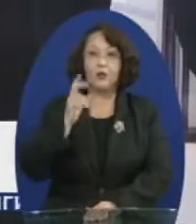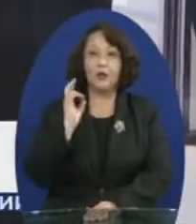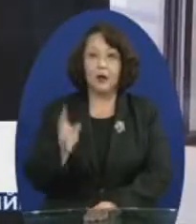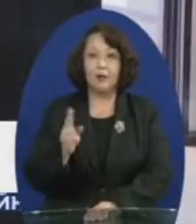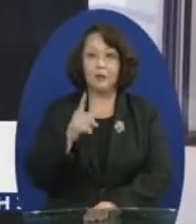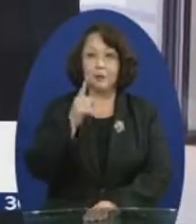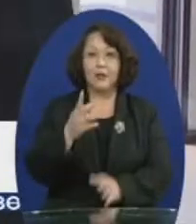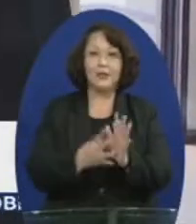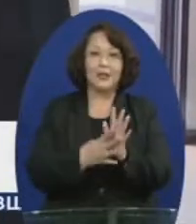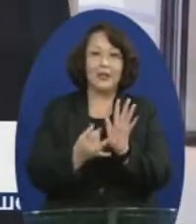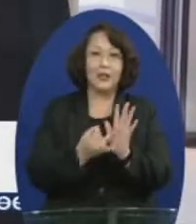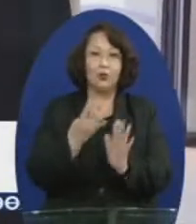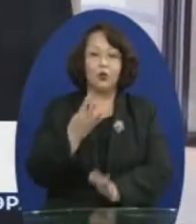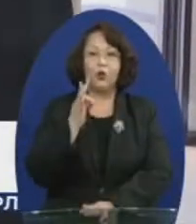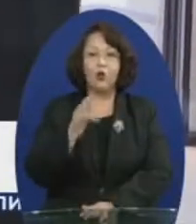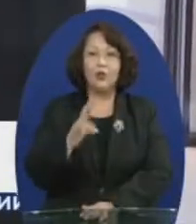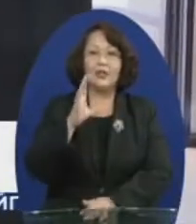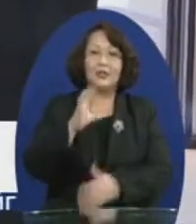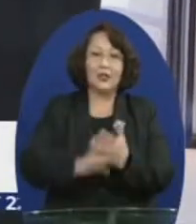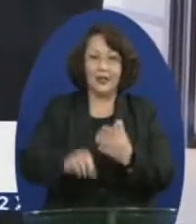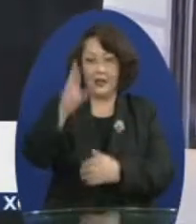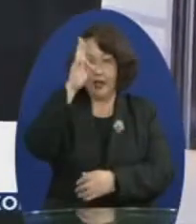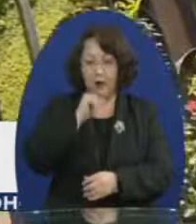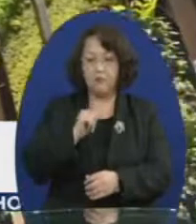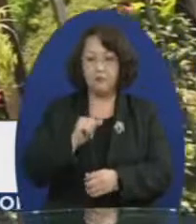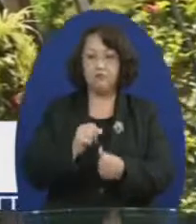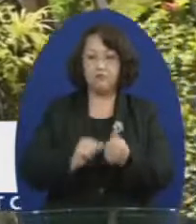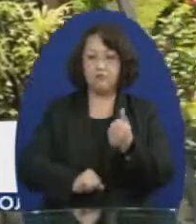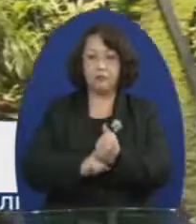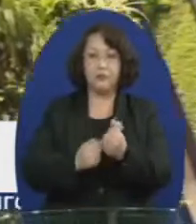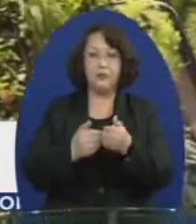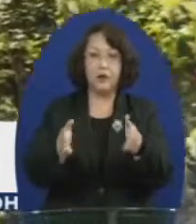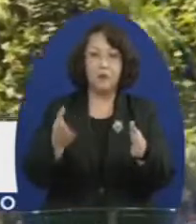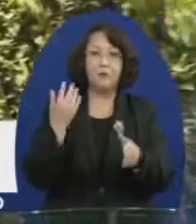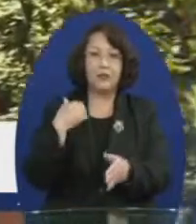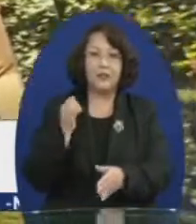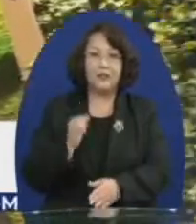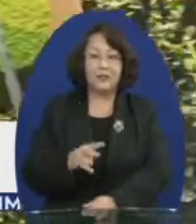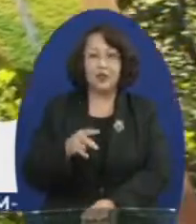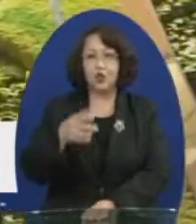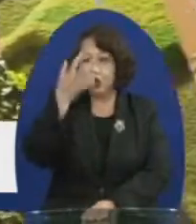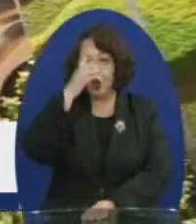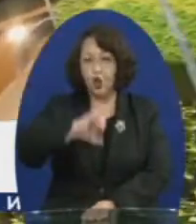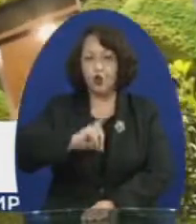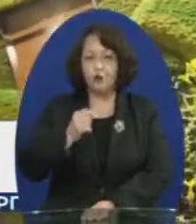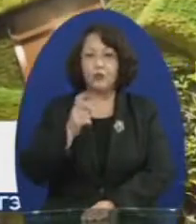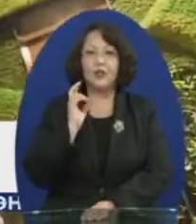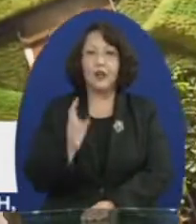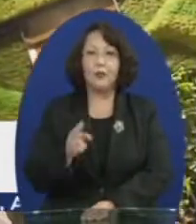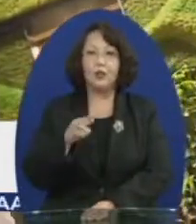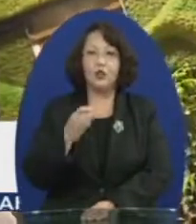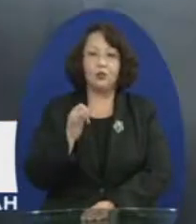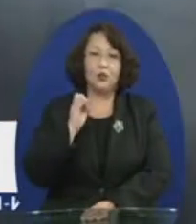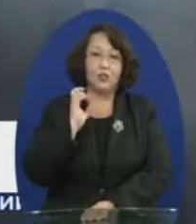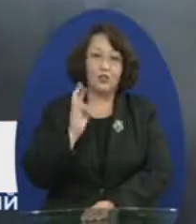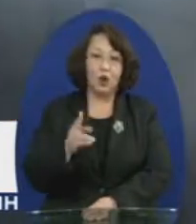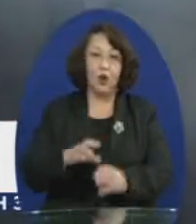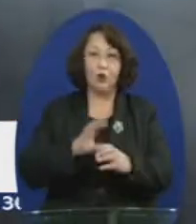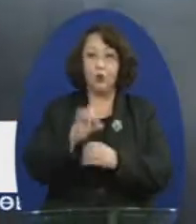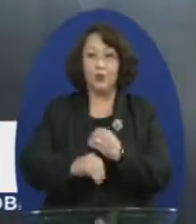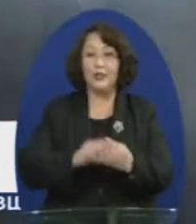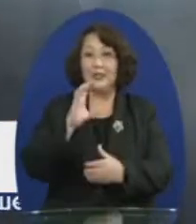компани 1974 онд сангийн яамны санхүүжилтээр байгуулагдаж байжээ. Тимасик Холдингс төрийн өмчит компани Тимасик Олон Улсын